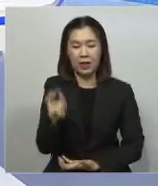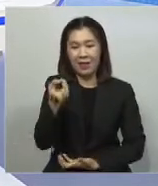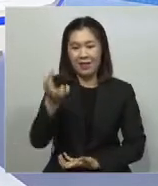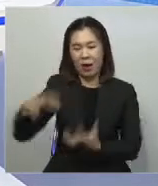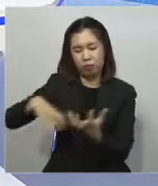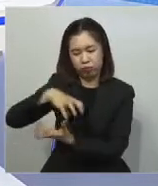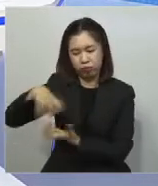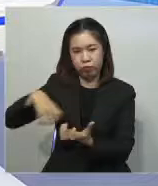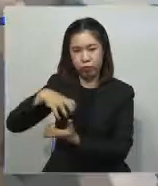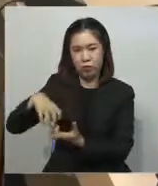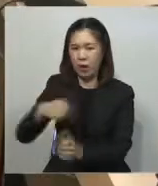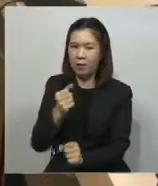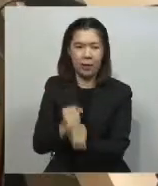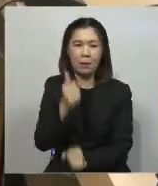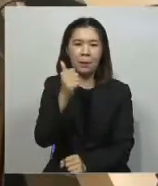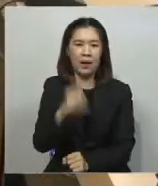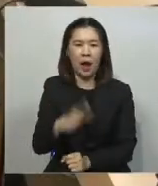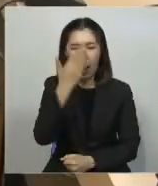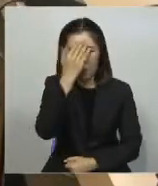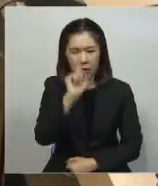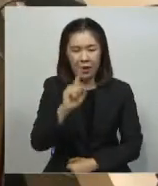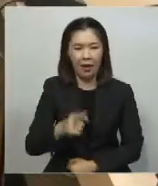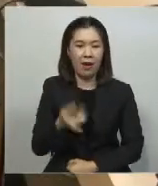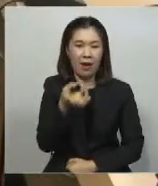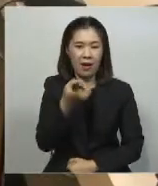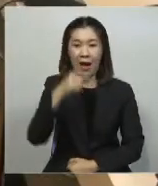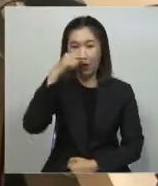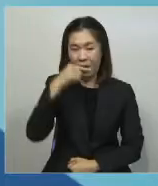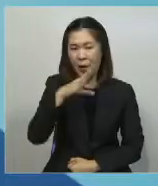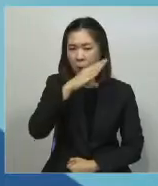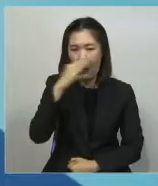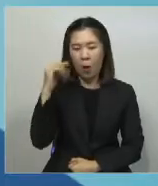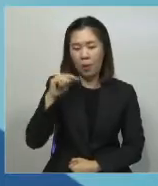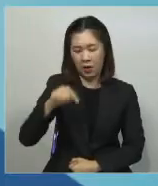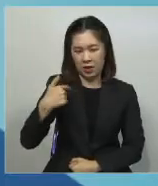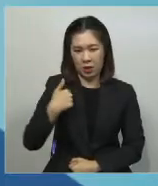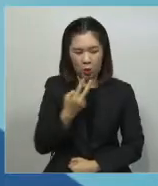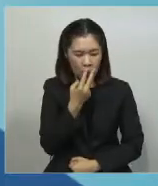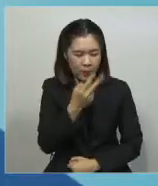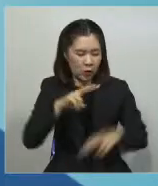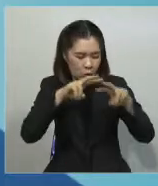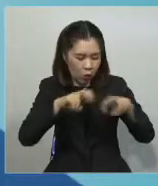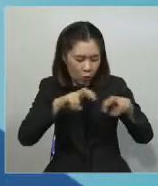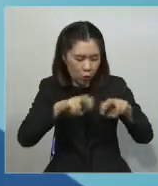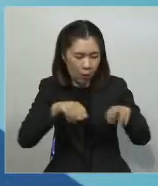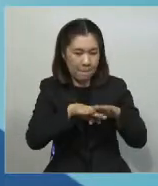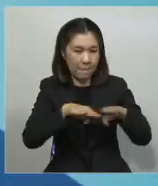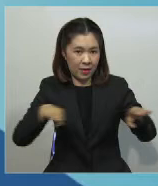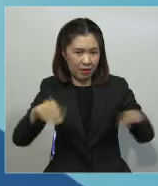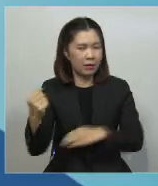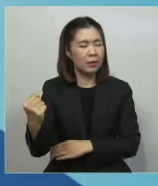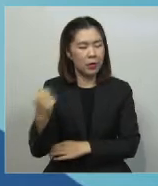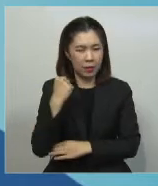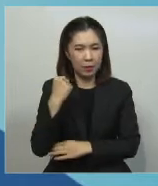มข้าวดังกล่าวเนี่ยไม่สามารถที่จะทำได้จริงเพราะว่าข้าวหอมมะลิไทยที่จะส่งออกเนี่ยเขามีการตรวจสอบตามมาตรฐานอย่างเข้มงว